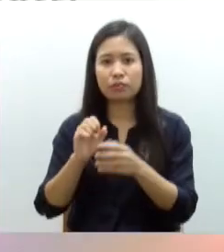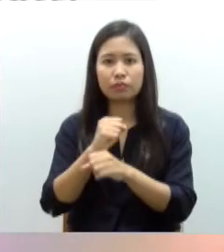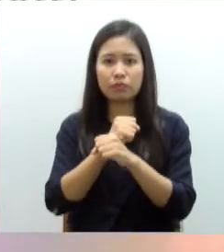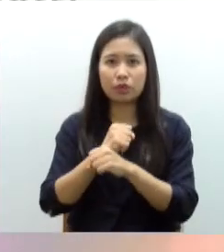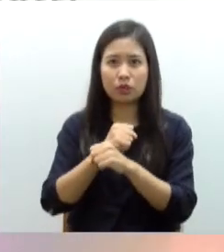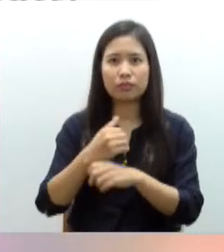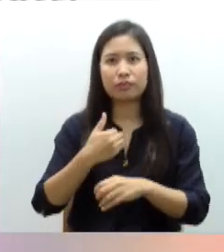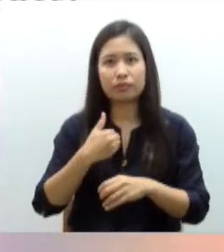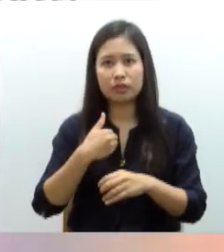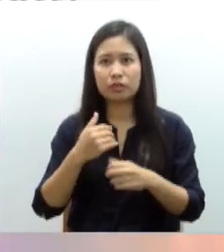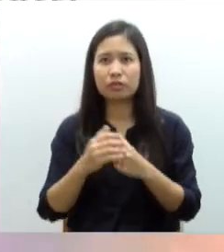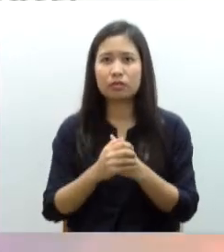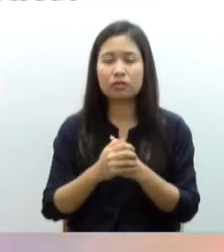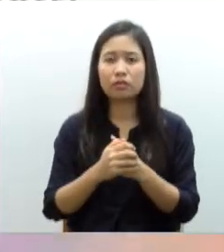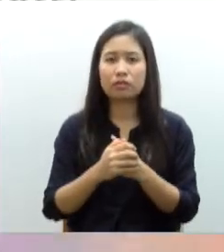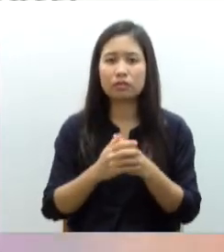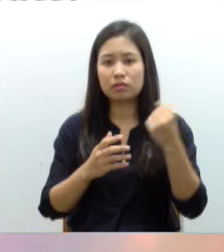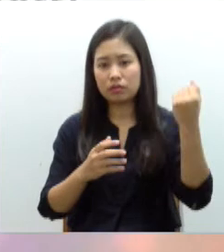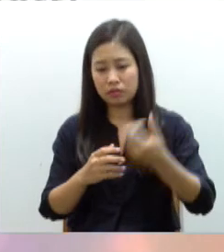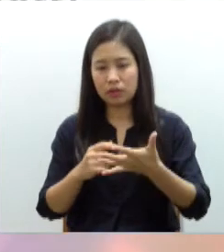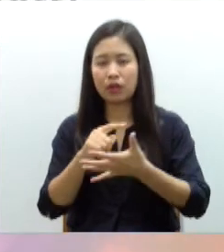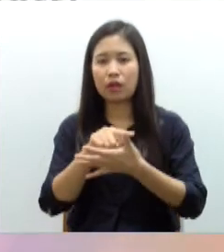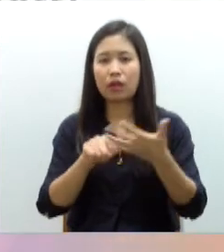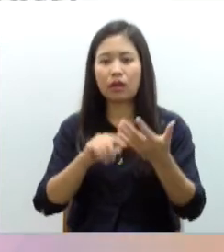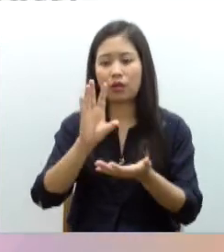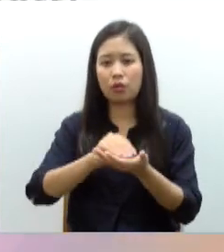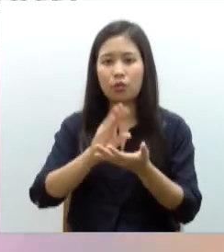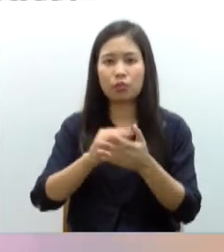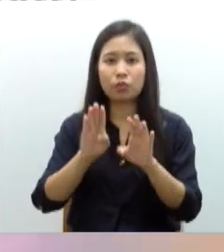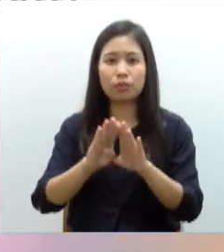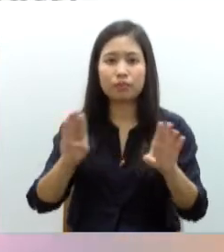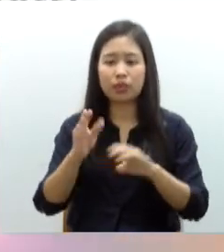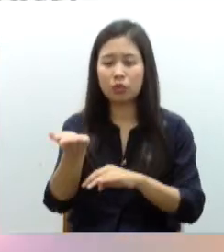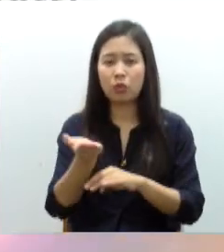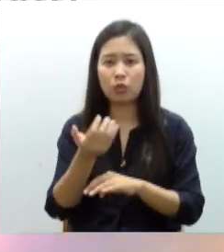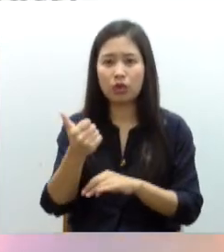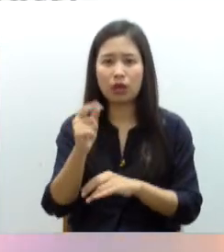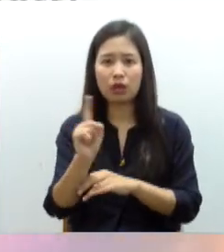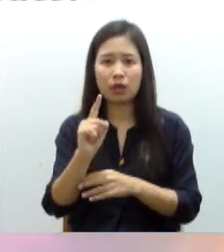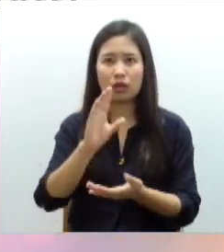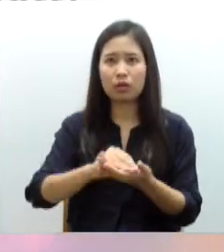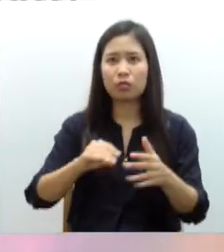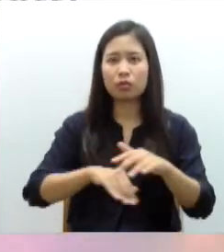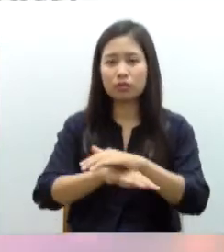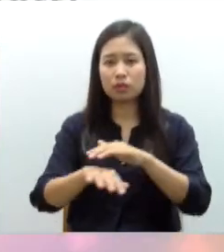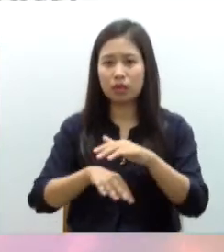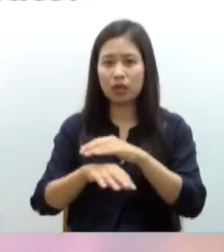ฐานอย่างเช่นว่าโครงสร้างการขององค์กรคุณเป็นอะไรเป็นยังไงนะครับ